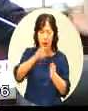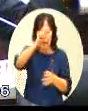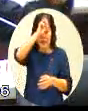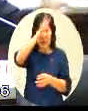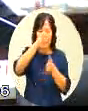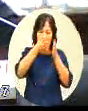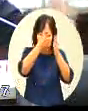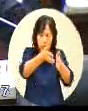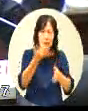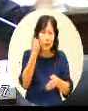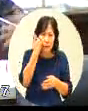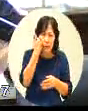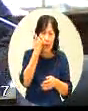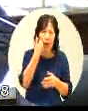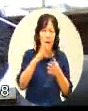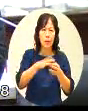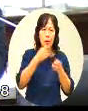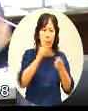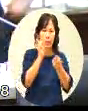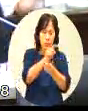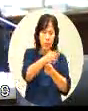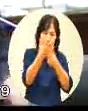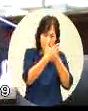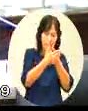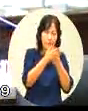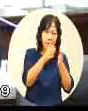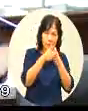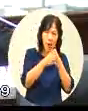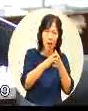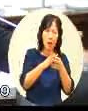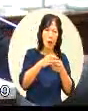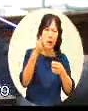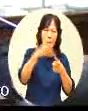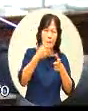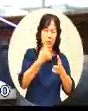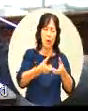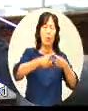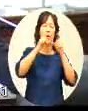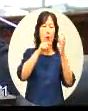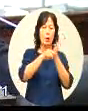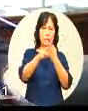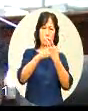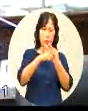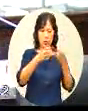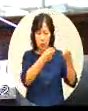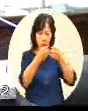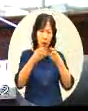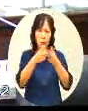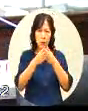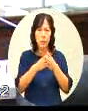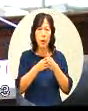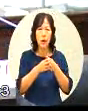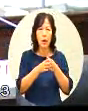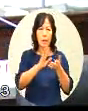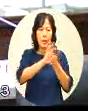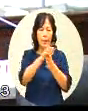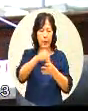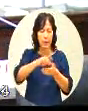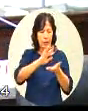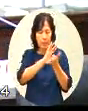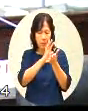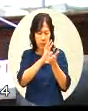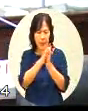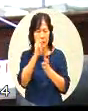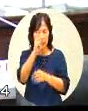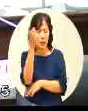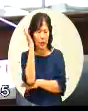向来支持来对这个护航，而是我们应该回归到这样专业的论述，不要把登革热一直弄在一个